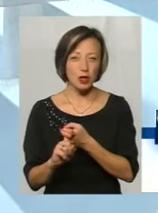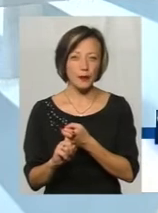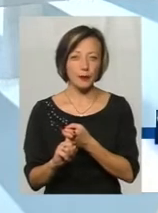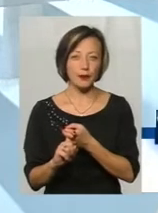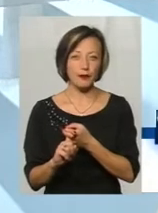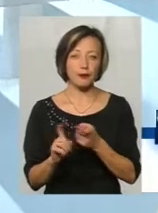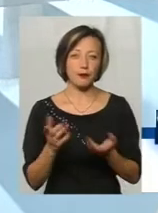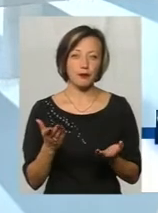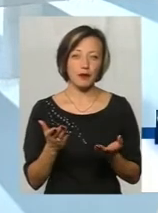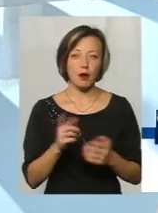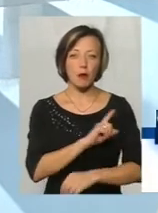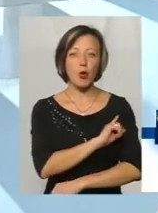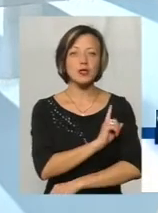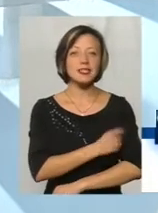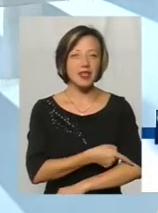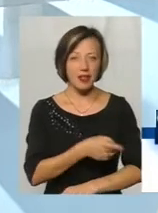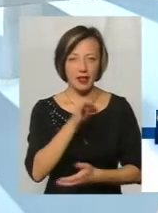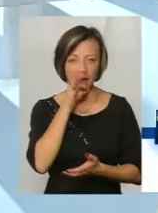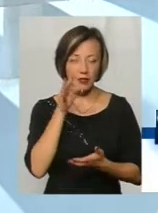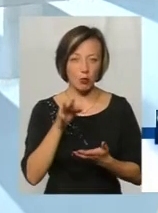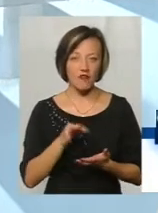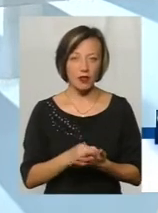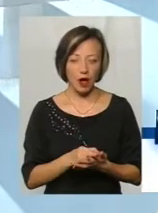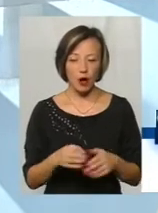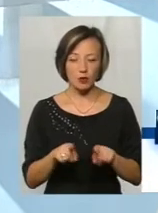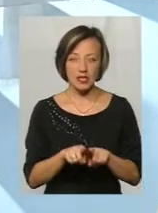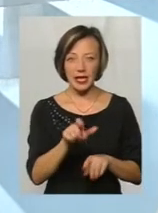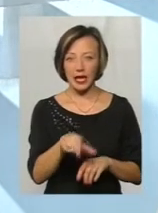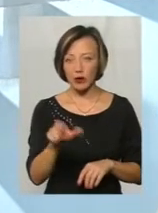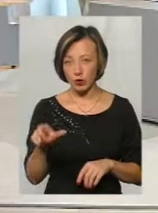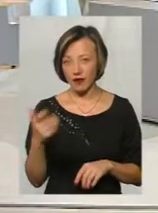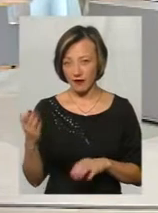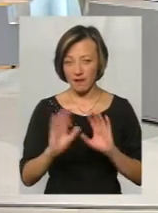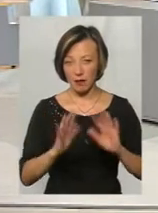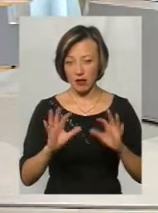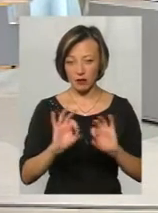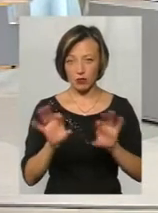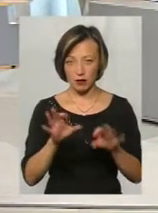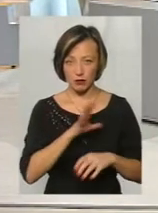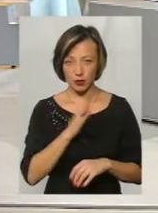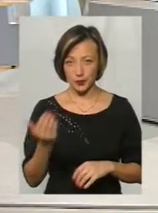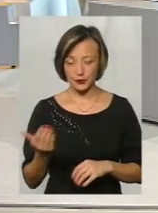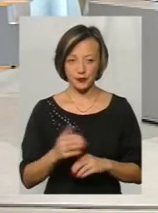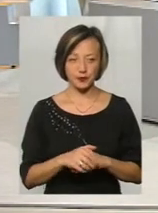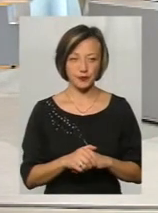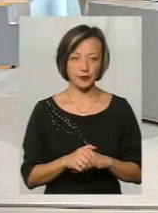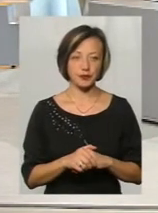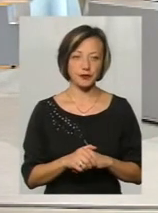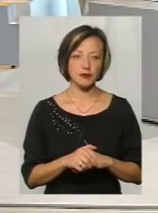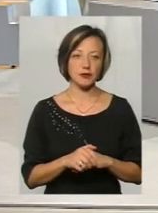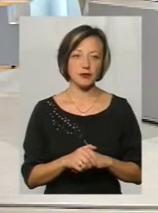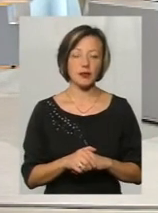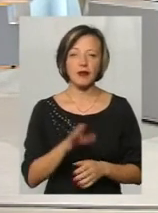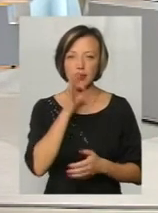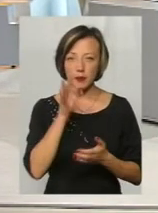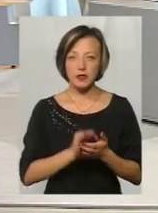вже дещо посилення відповідальності от таких людей, про які випадки було сказано в студії, посилення відповідальності